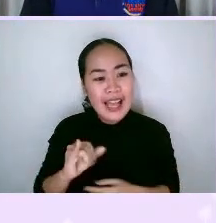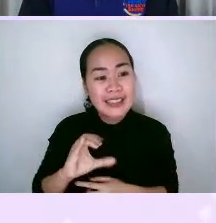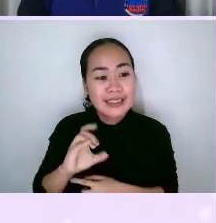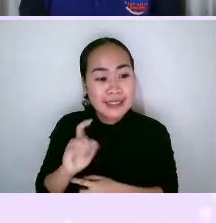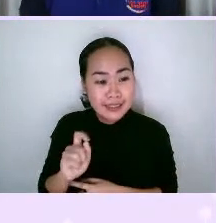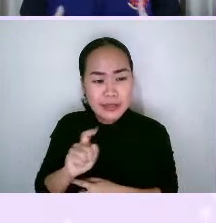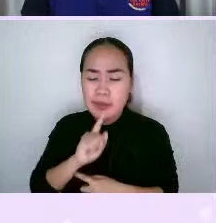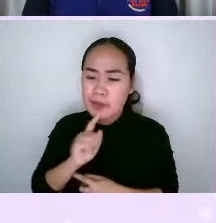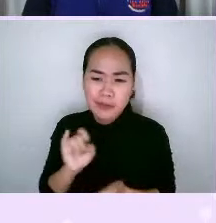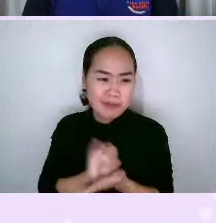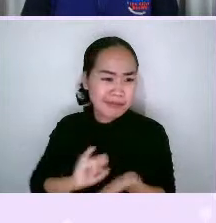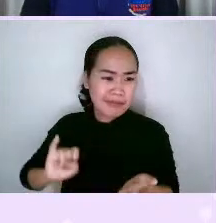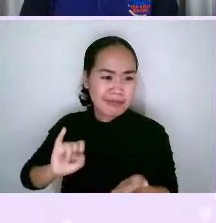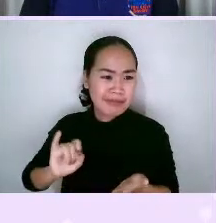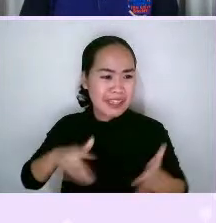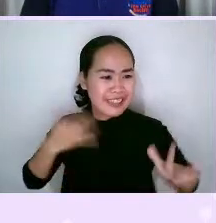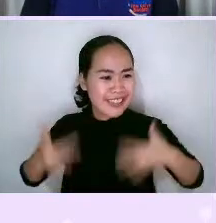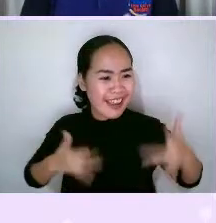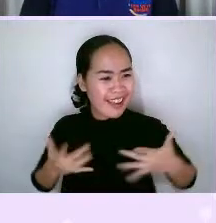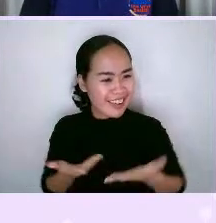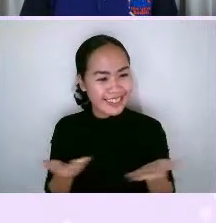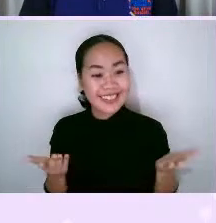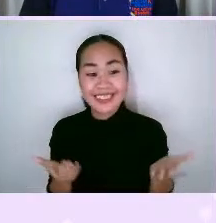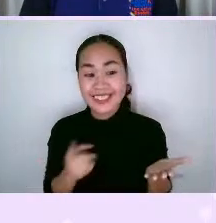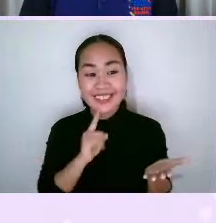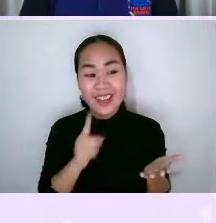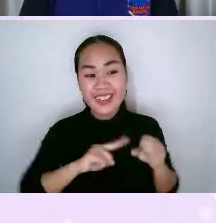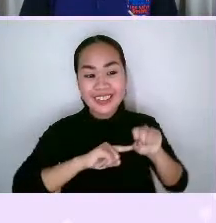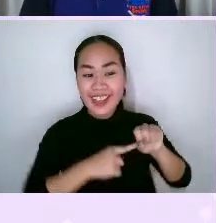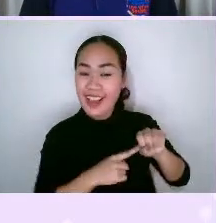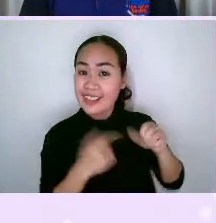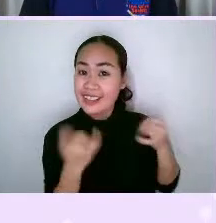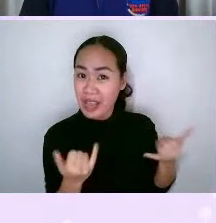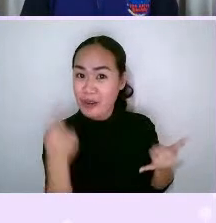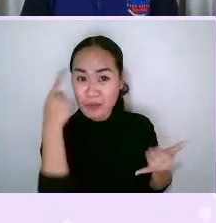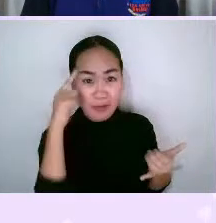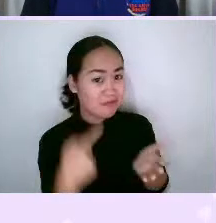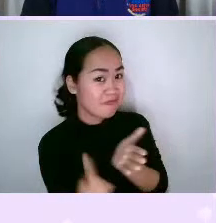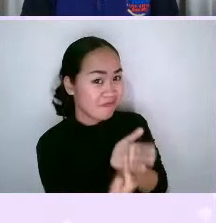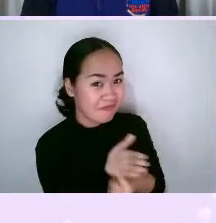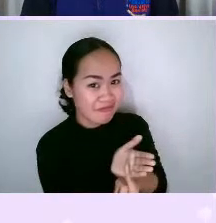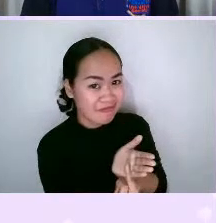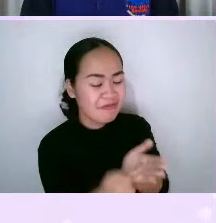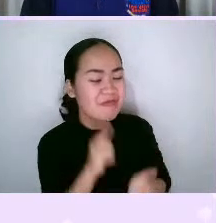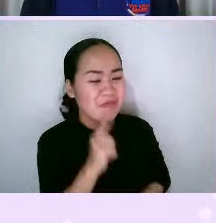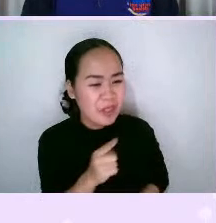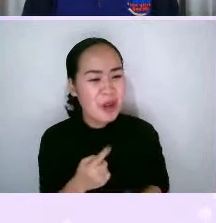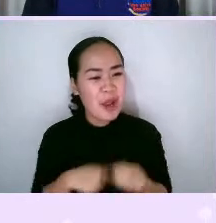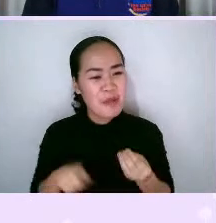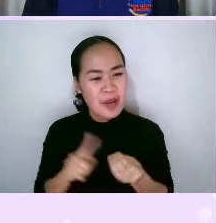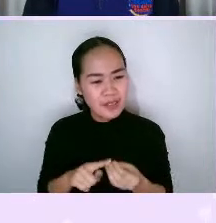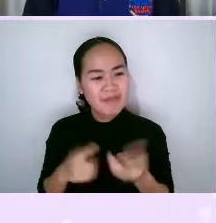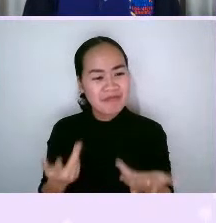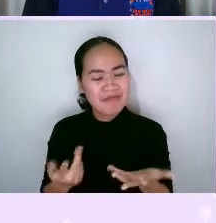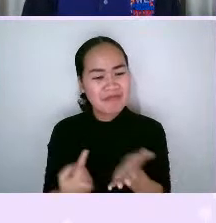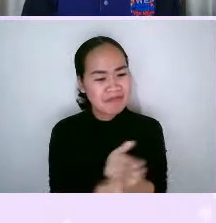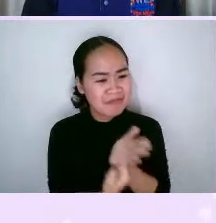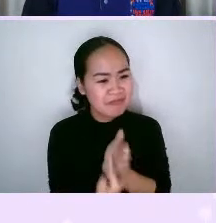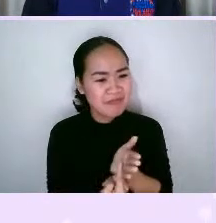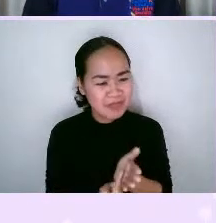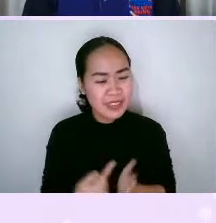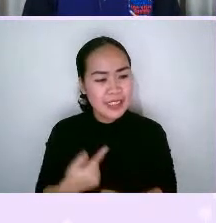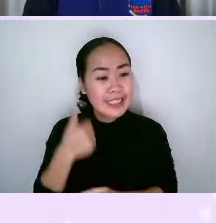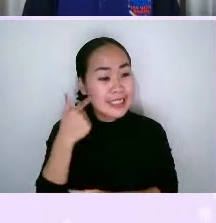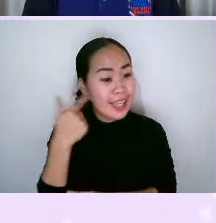nga po, alam ko sobrang excited na ang lahat para umpisahan natin ang talakayan. Let's talk about gender equality and